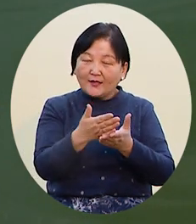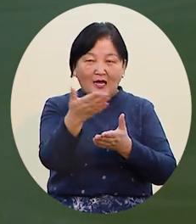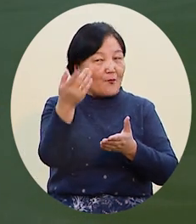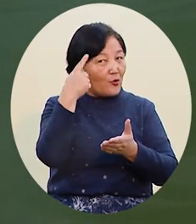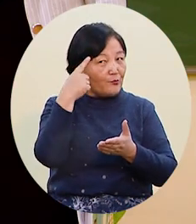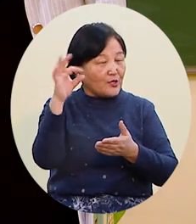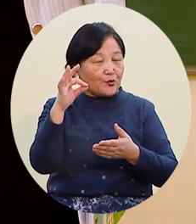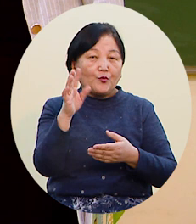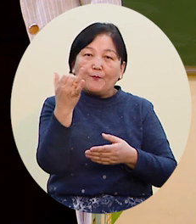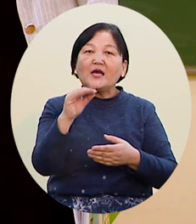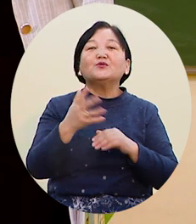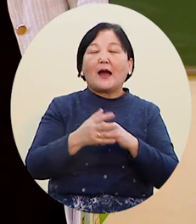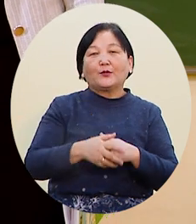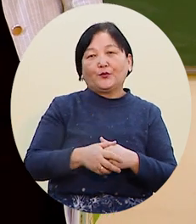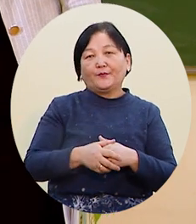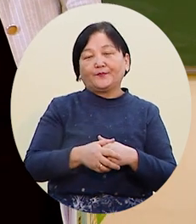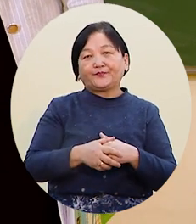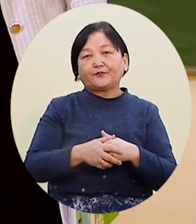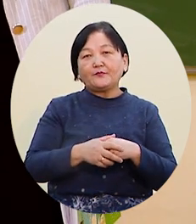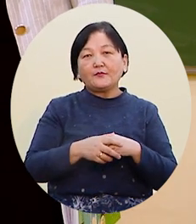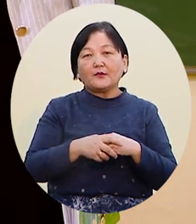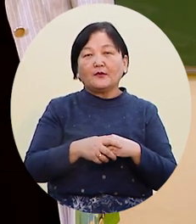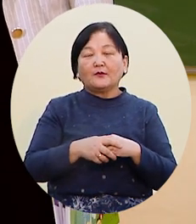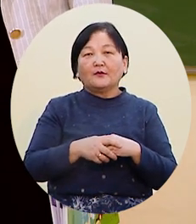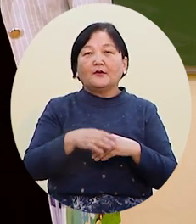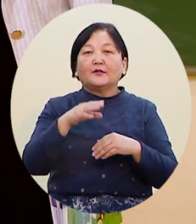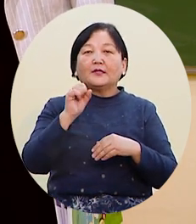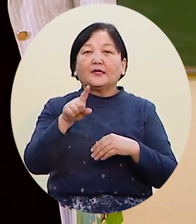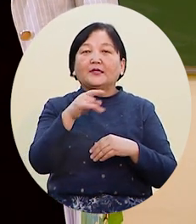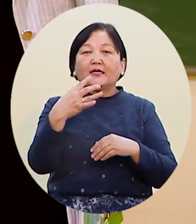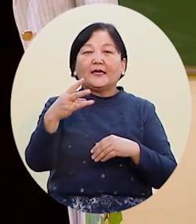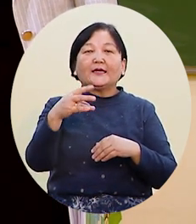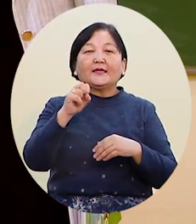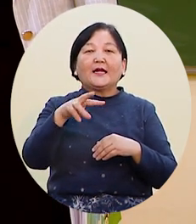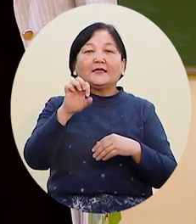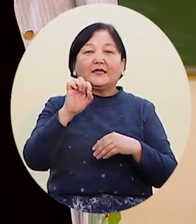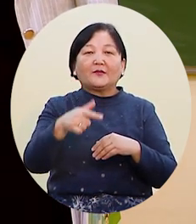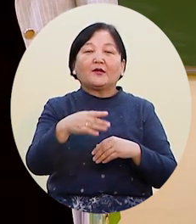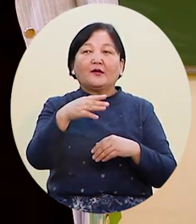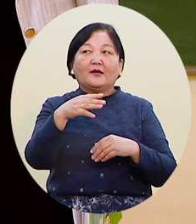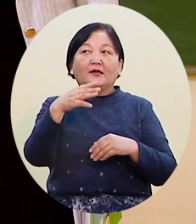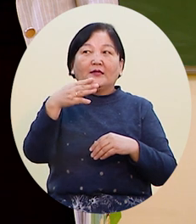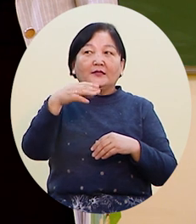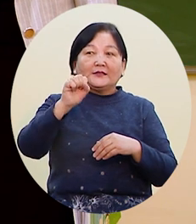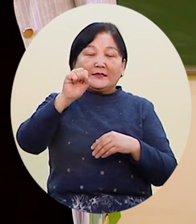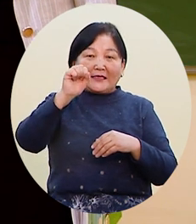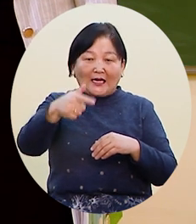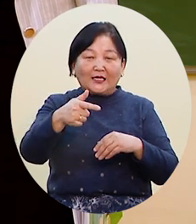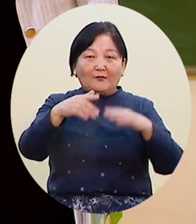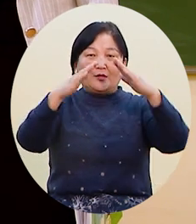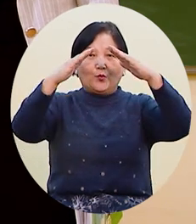нилээд одоо мэдхгүй танил биш үг санагдаж байгаа. Тэгвэл таг гэдэг маань уулын одоо хавтга